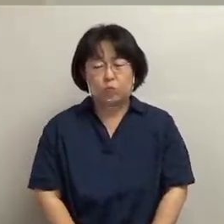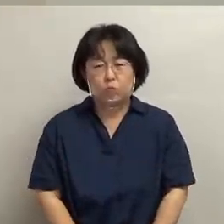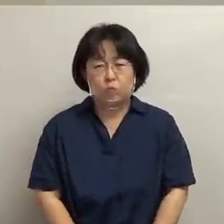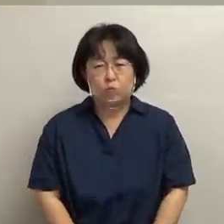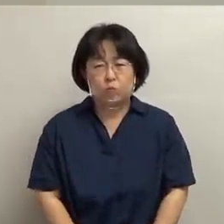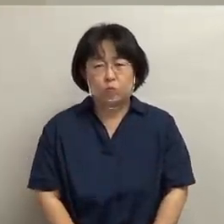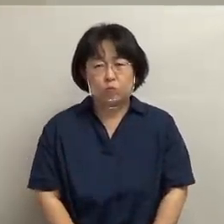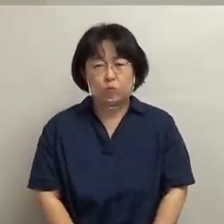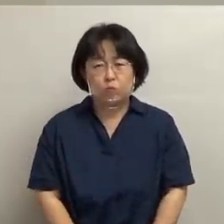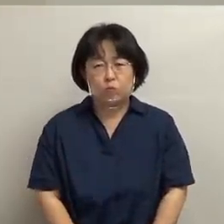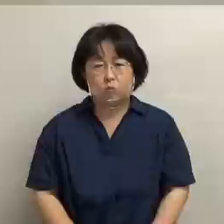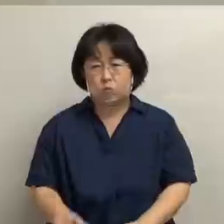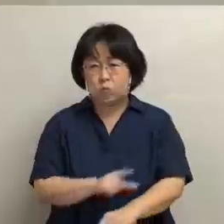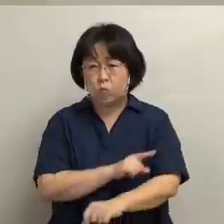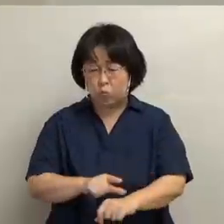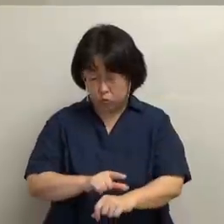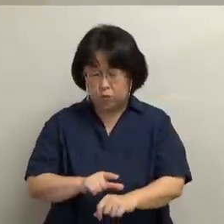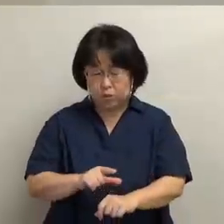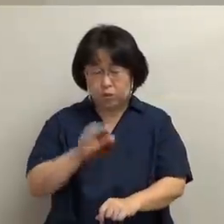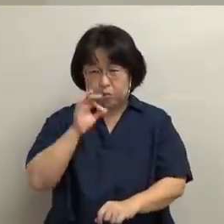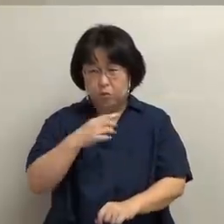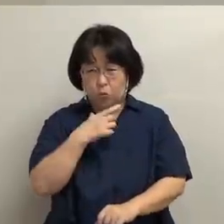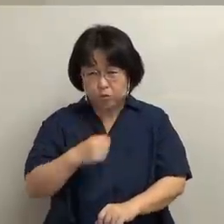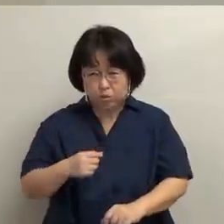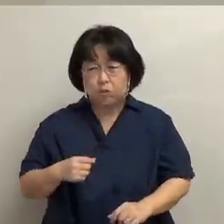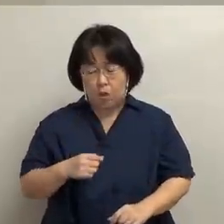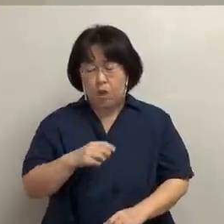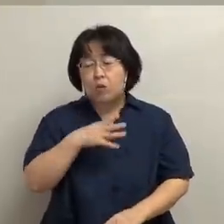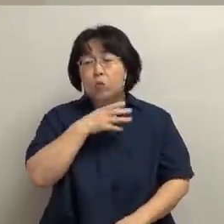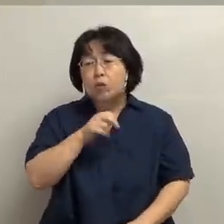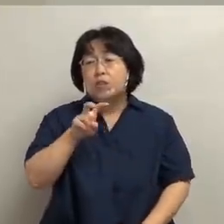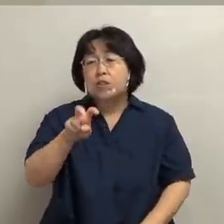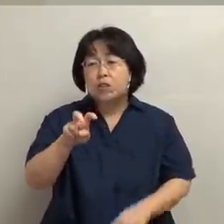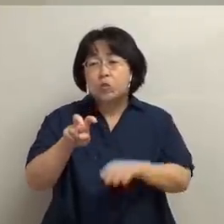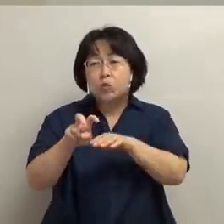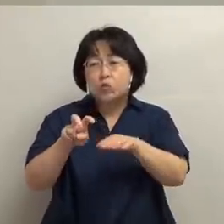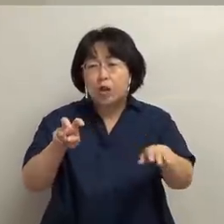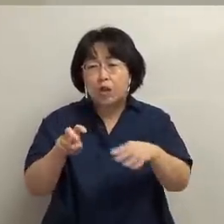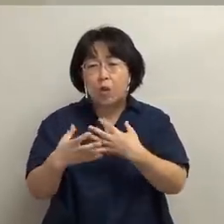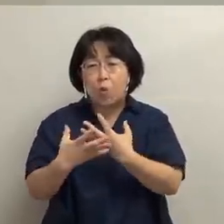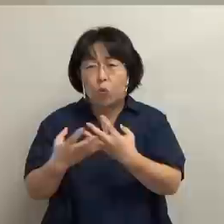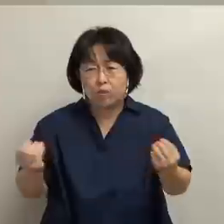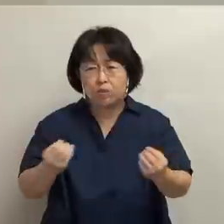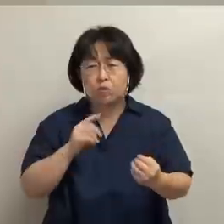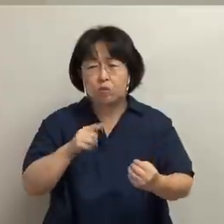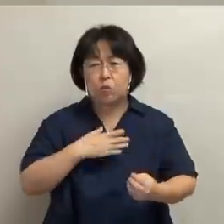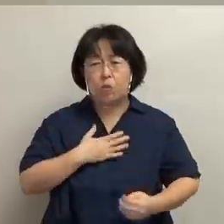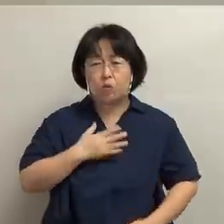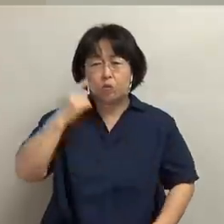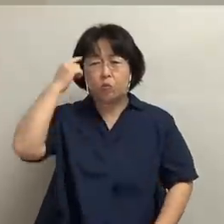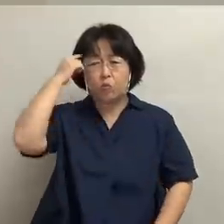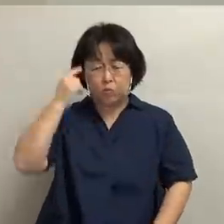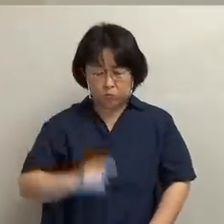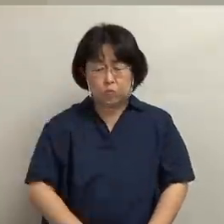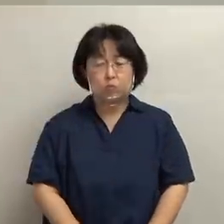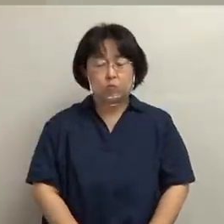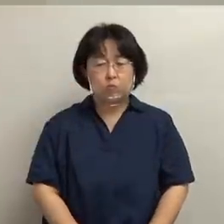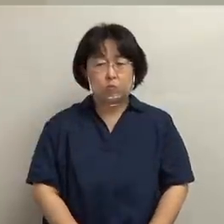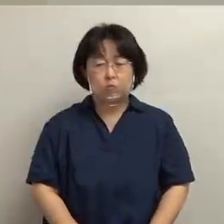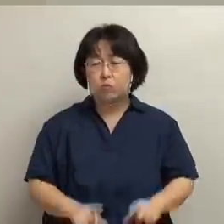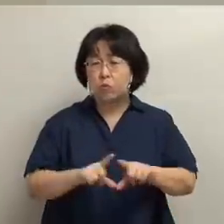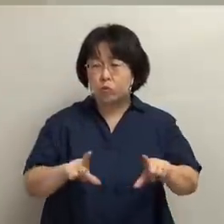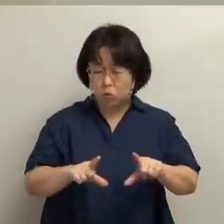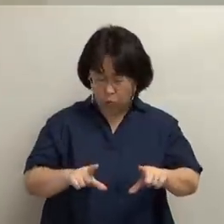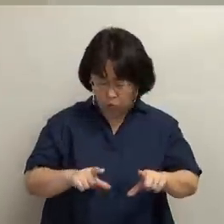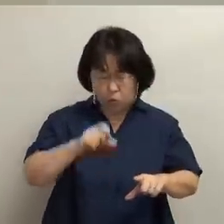です特に皆さんここ見ていただくといいですね20ないがよく多いってことがわかっていただけると思いますもちろん重々かリスクに